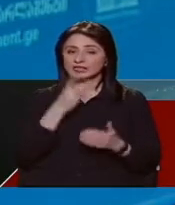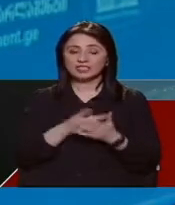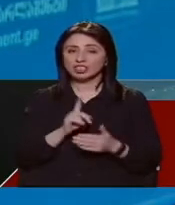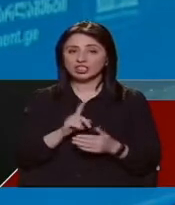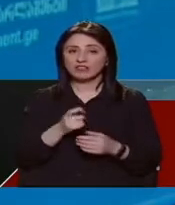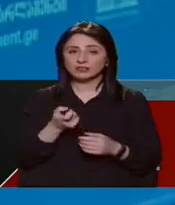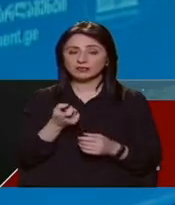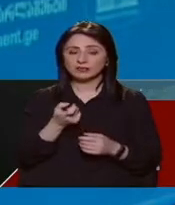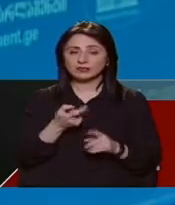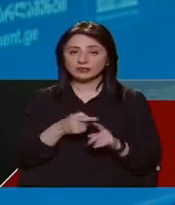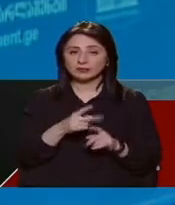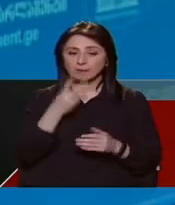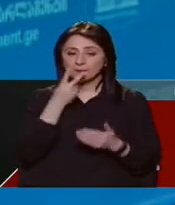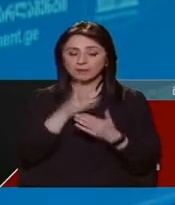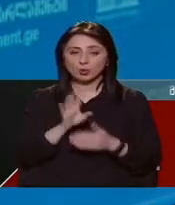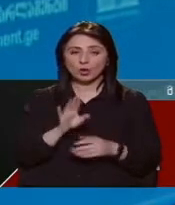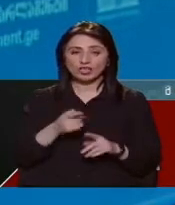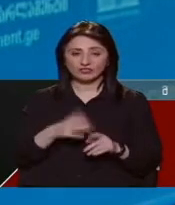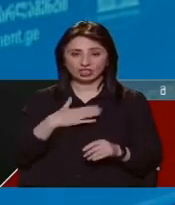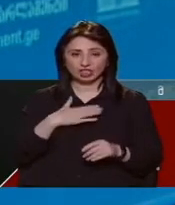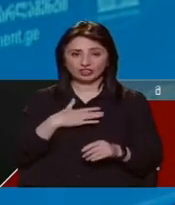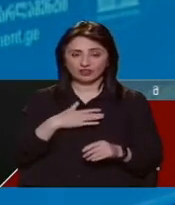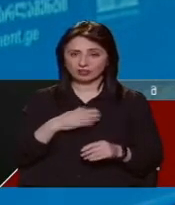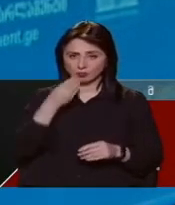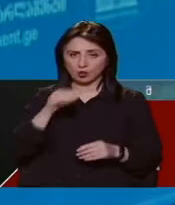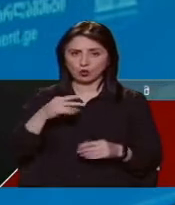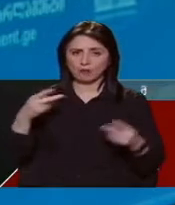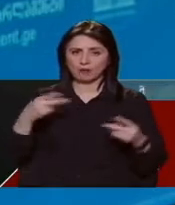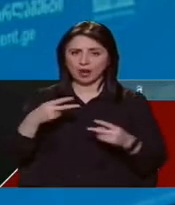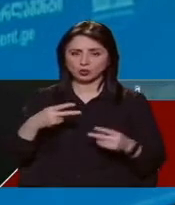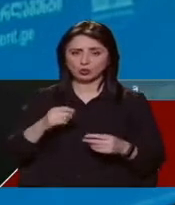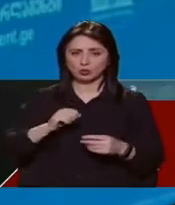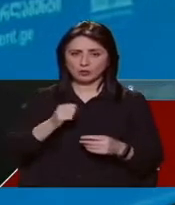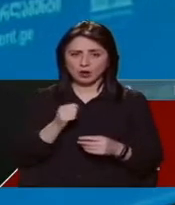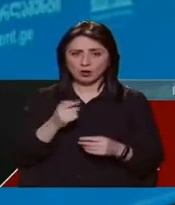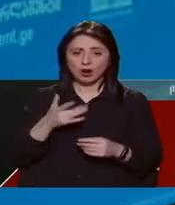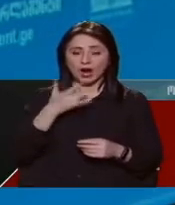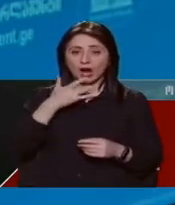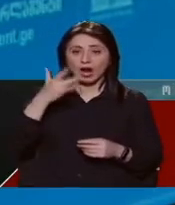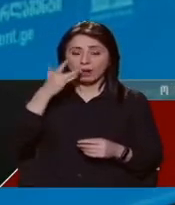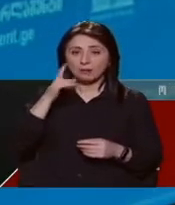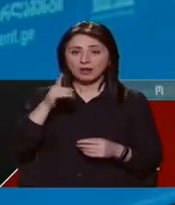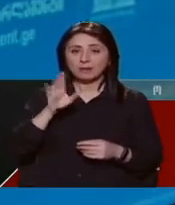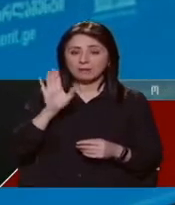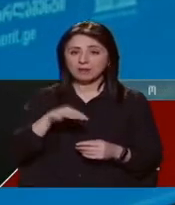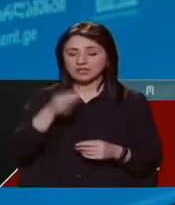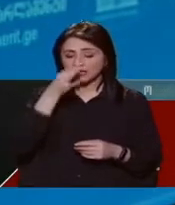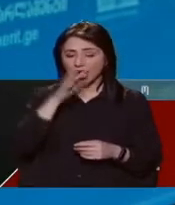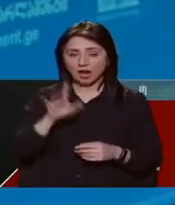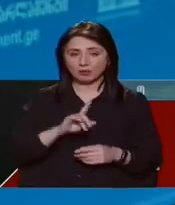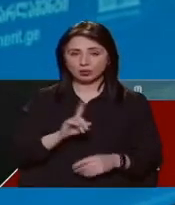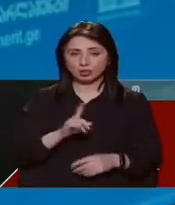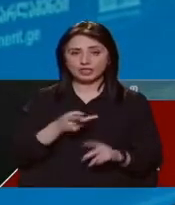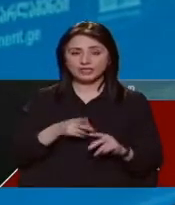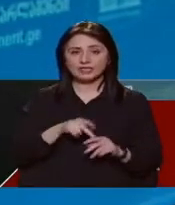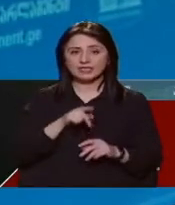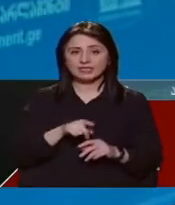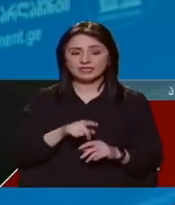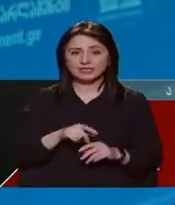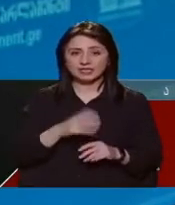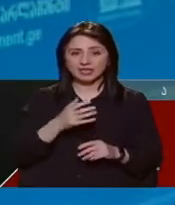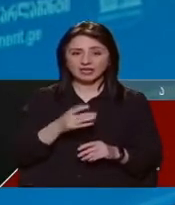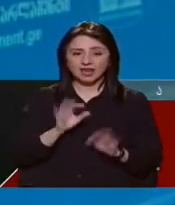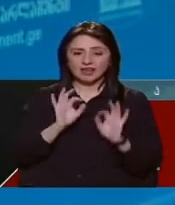Nishna Udesrom, Mihodot, Chinese strategul partnerovisa, America Shirtov Stateps, Armostons, is